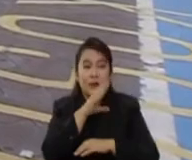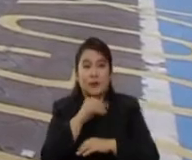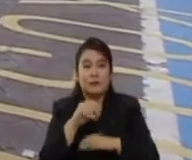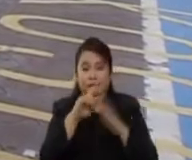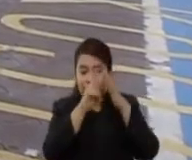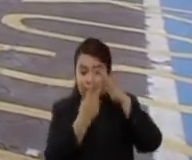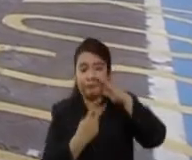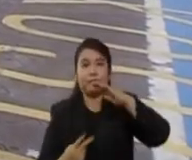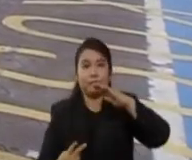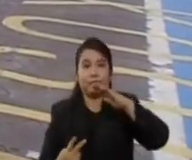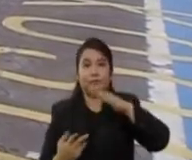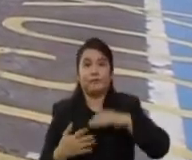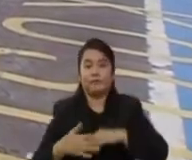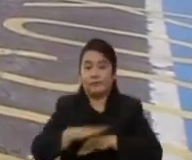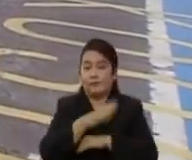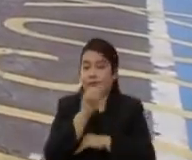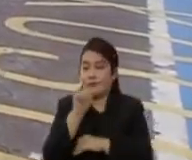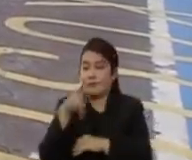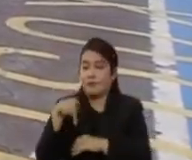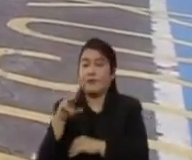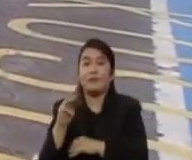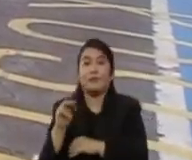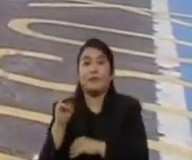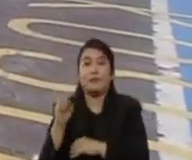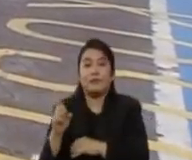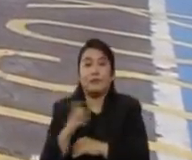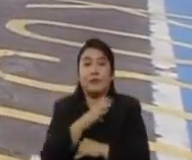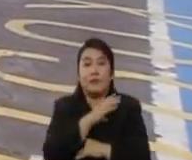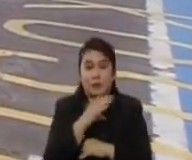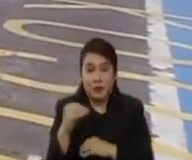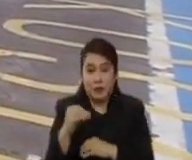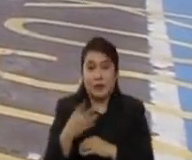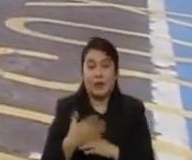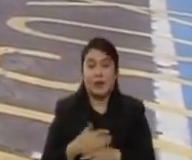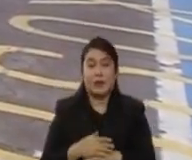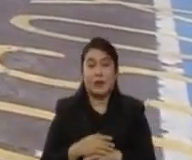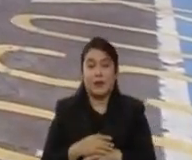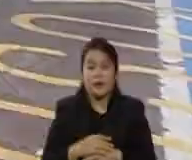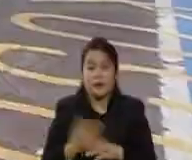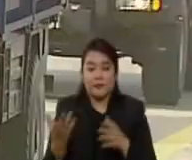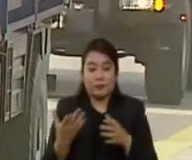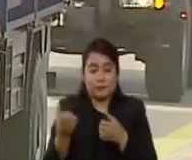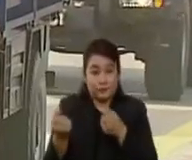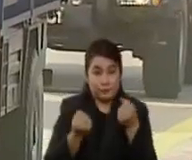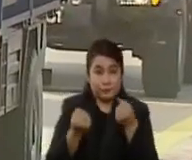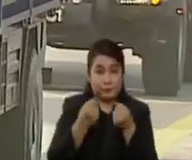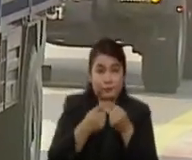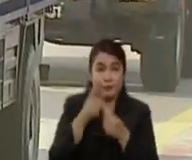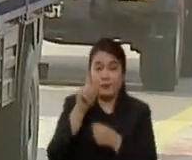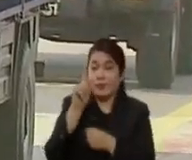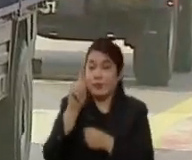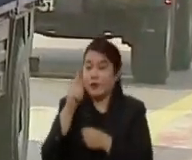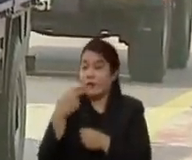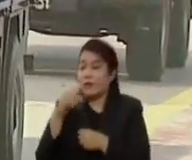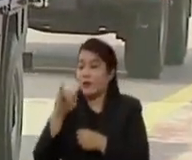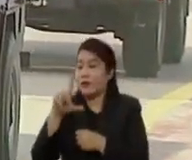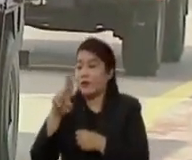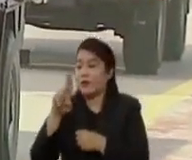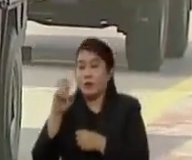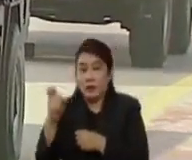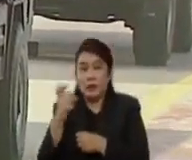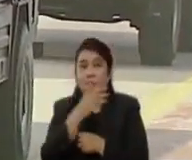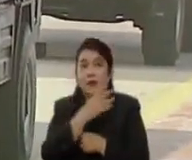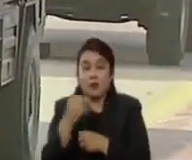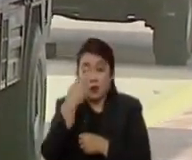penyelamat pantai APMM. Unit Medical Rescue Vehicle model Toyota Hilux dan Toyota Hiace merupakan kenderaan yang digunakan